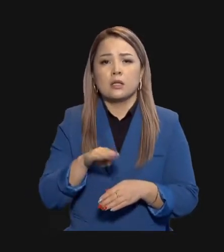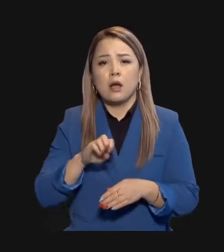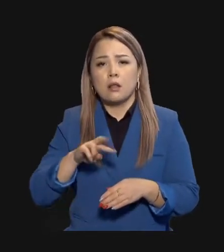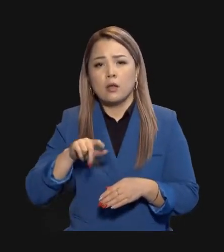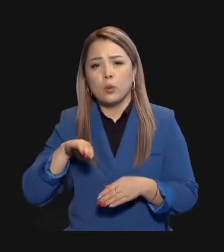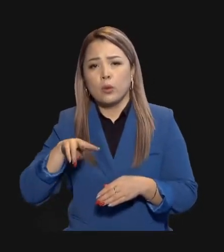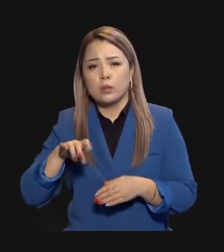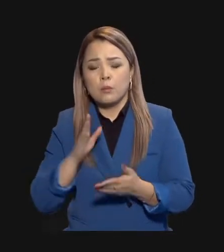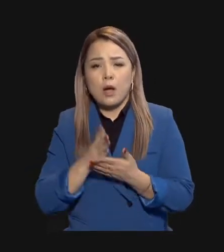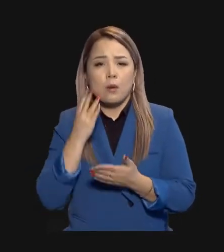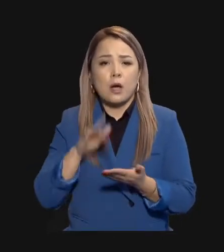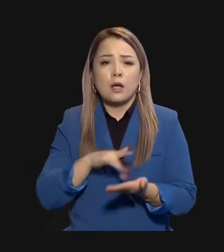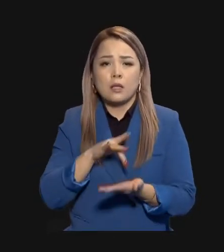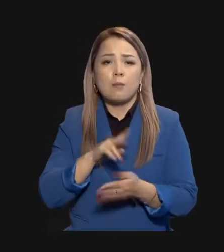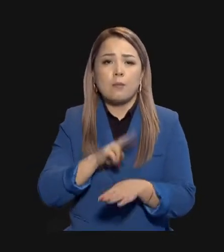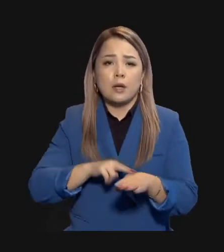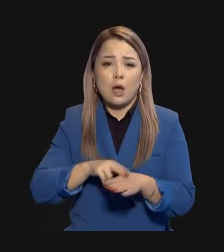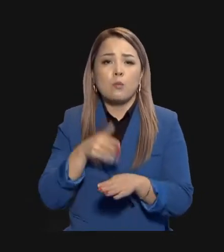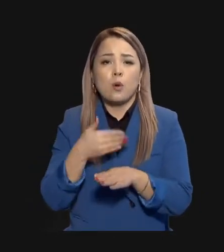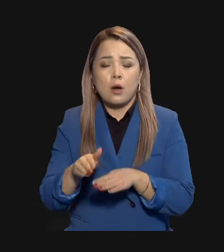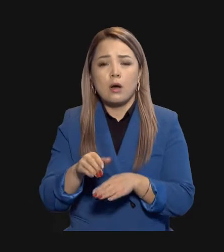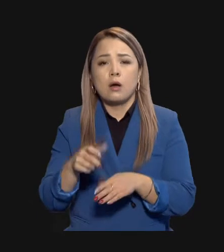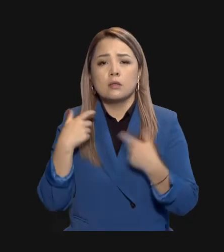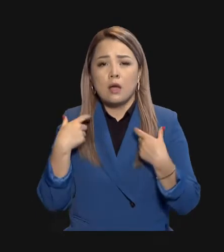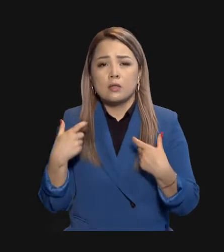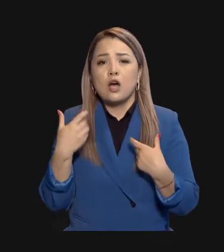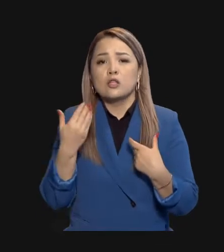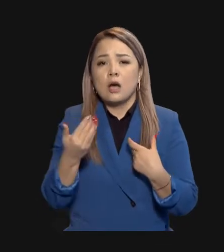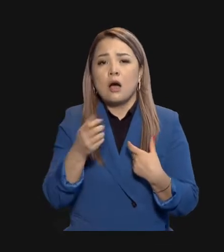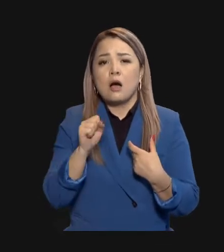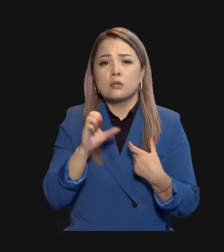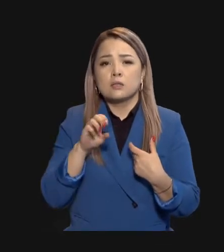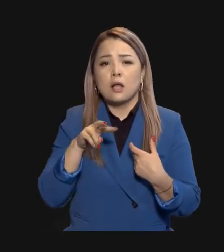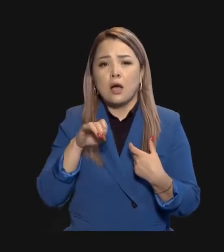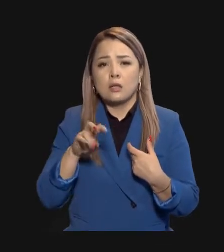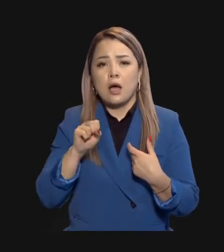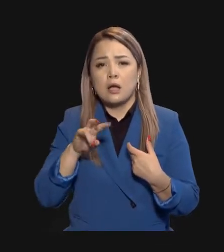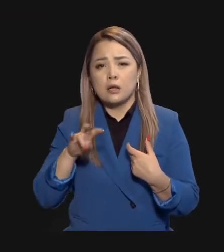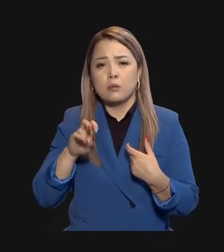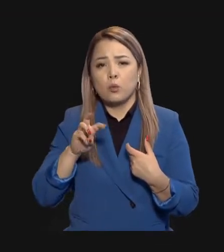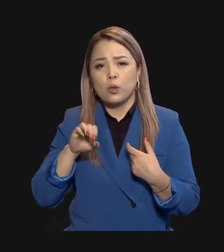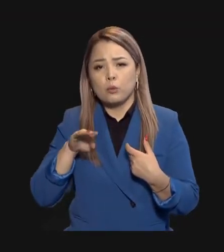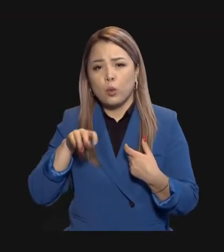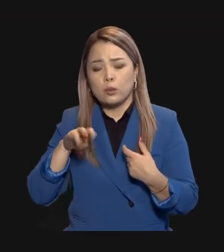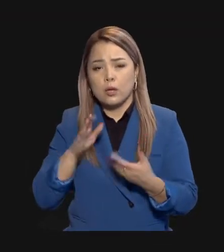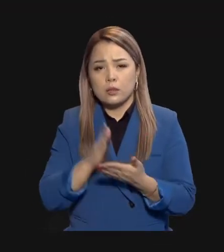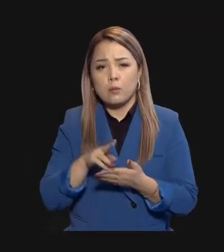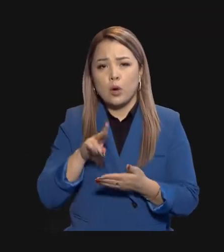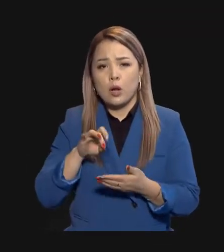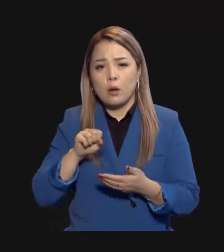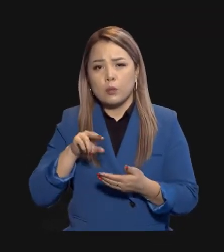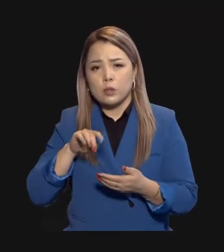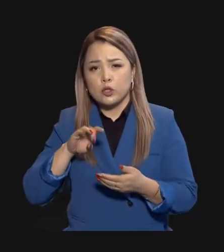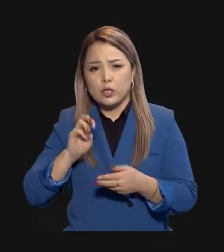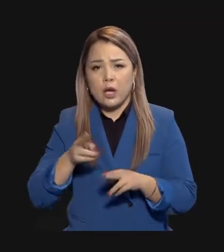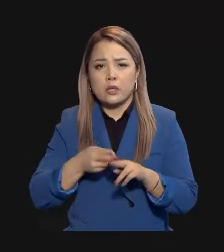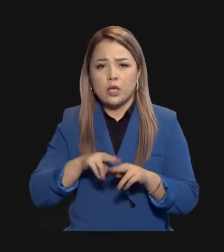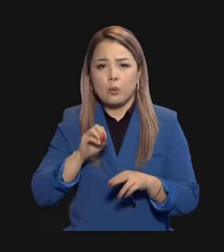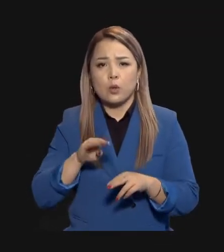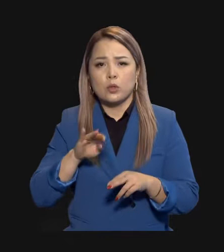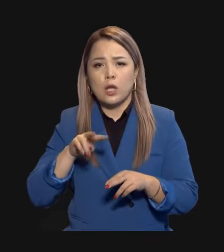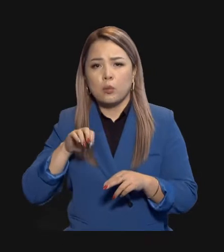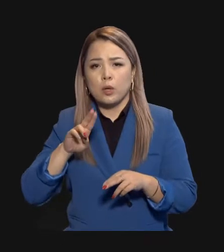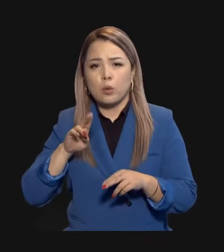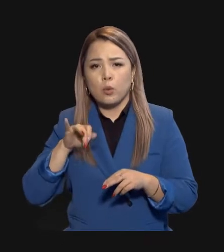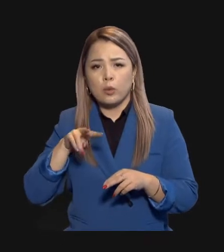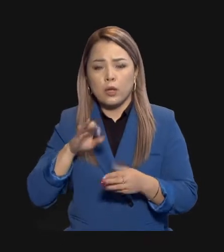Талғатұлы, Алматы қаласының полиция бөлімінің аға сержанты Асылханов Әлен Мұхитұлы, әділет прапорщигі Ержанов Ербол Тілеубекұлы,